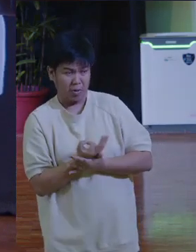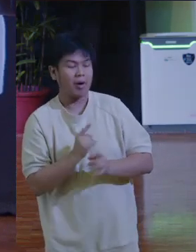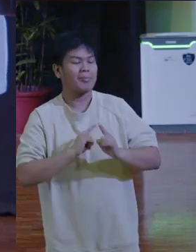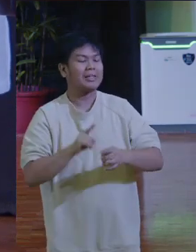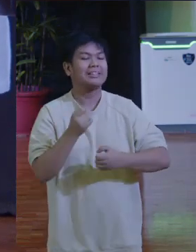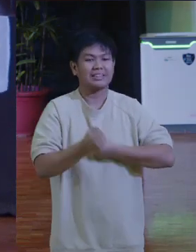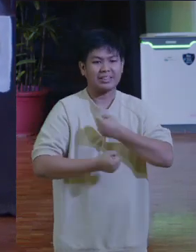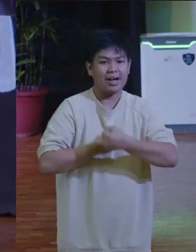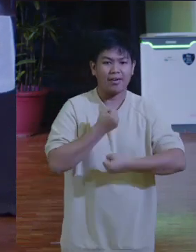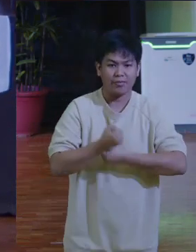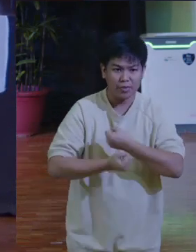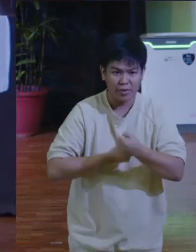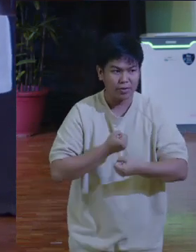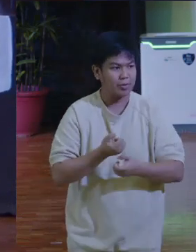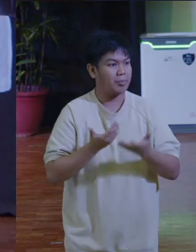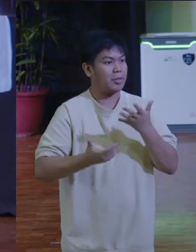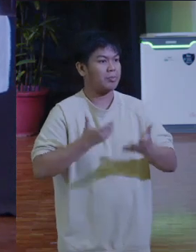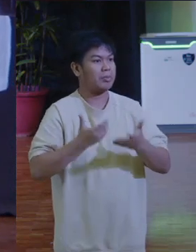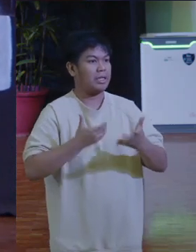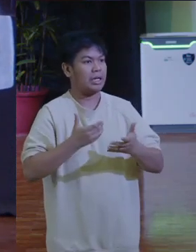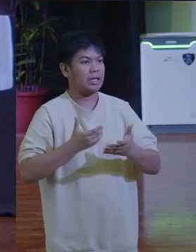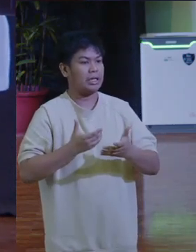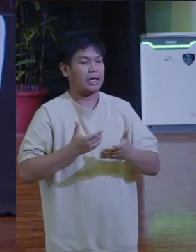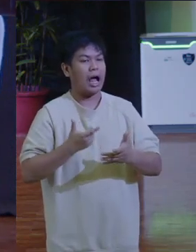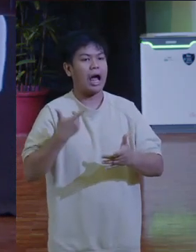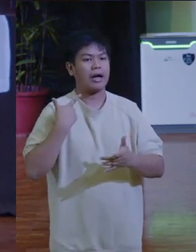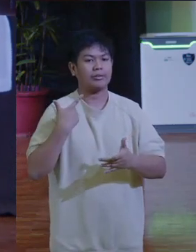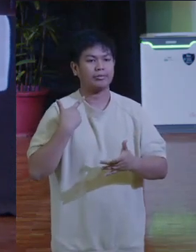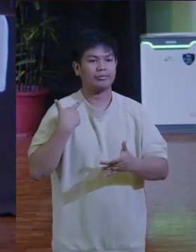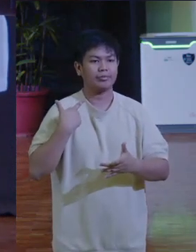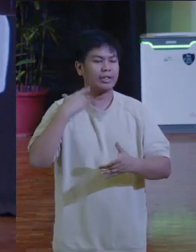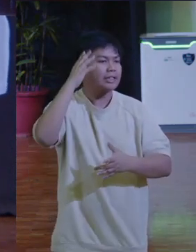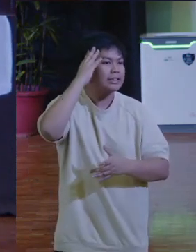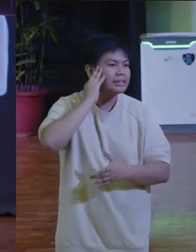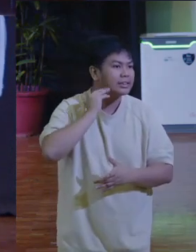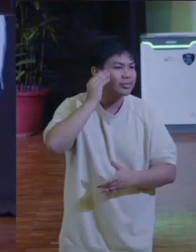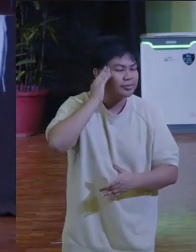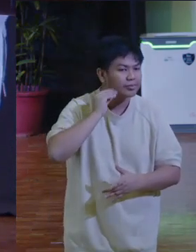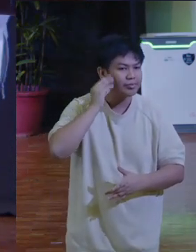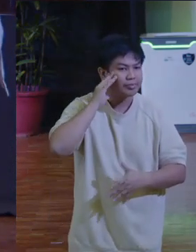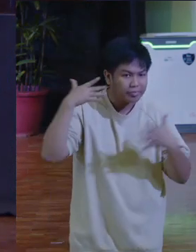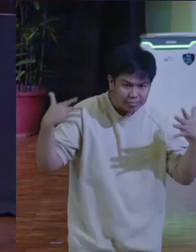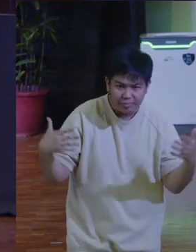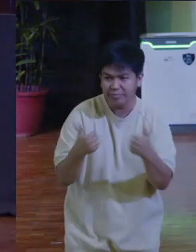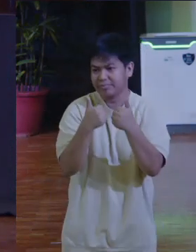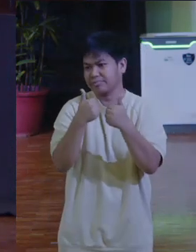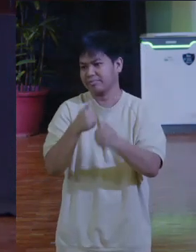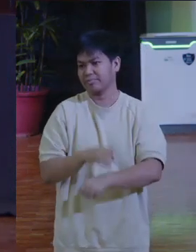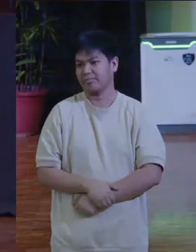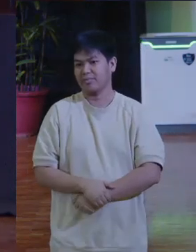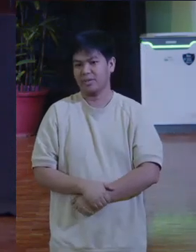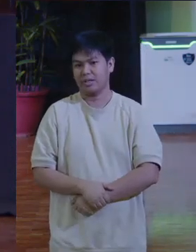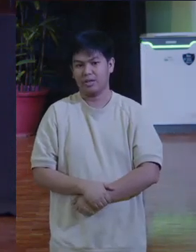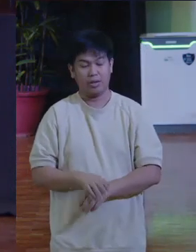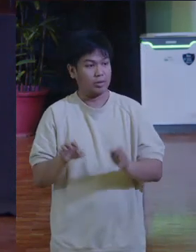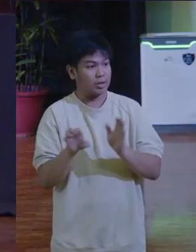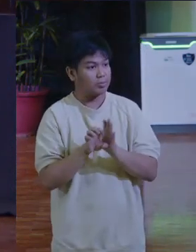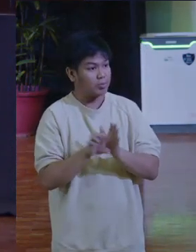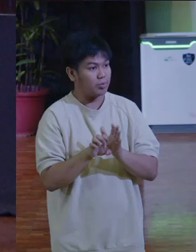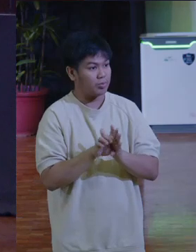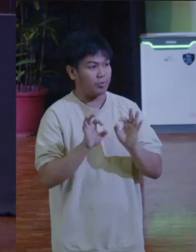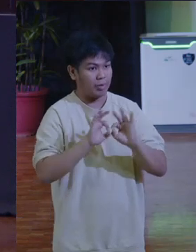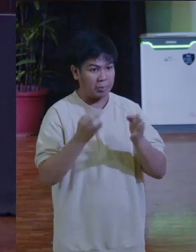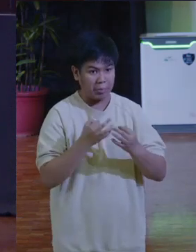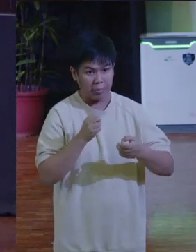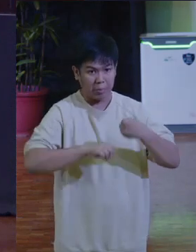poor. Pero yung nahihirapan, afflicted, merong dinadanas na paghihirap. Sa kanyang